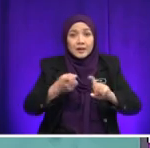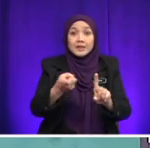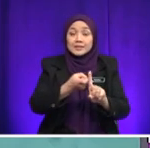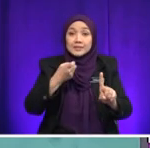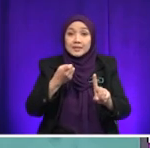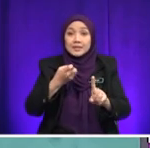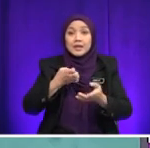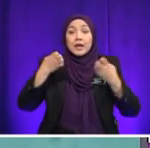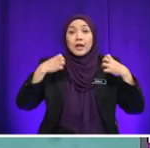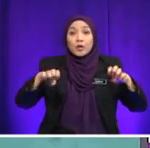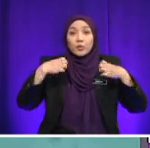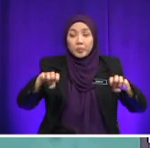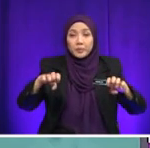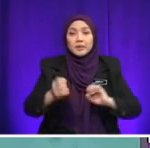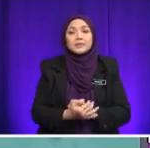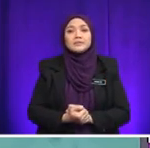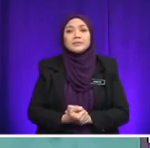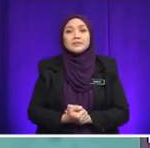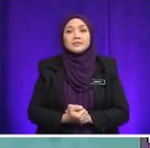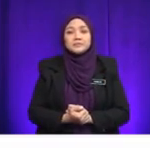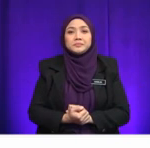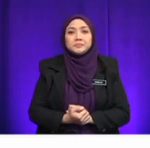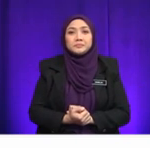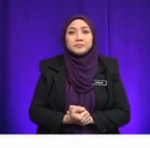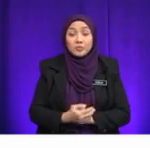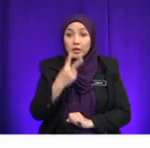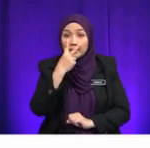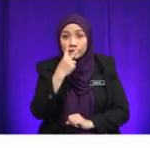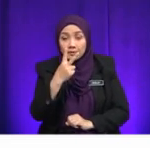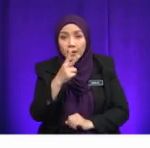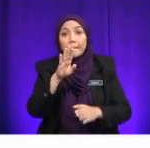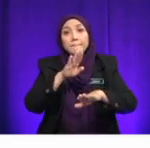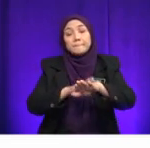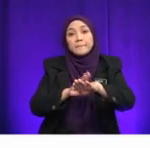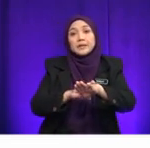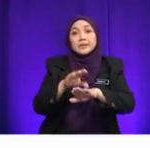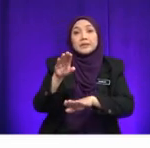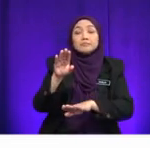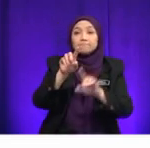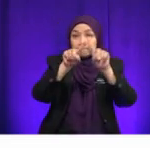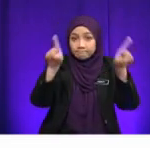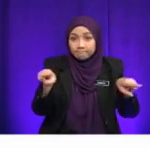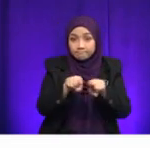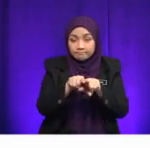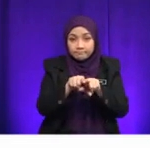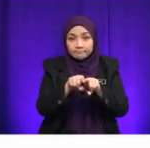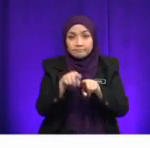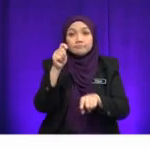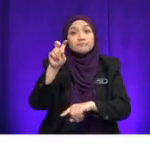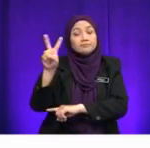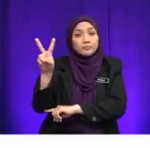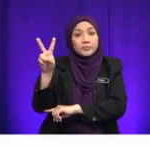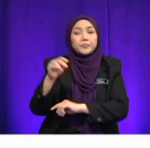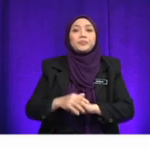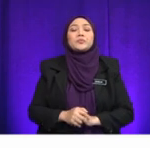petakbiran oleh itu Oke kita lihat ya keuangan ini merupakan masalah ataupun